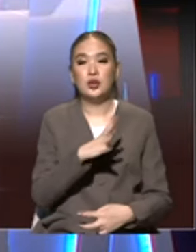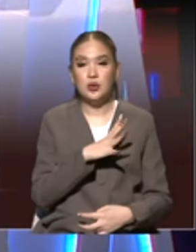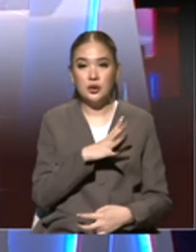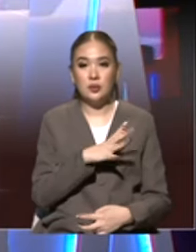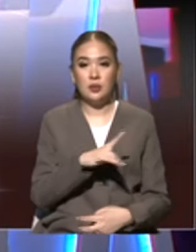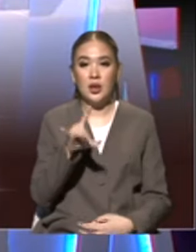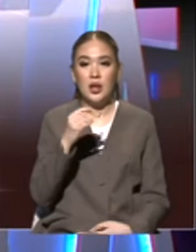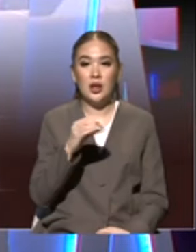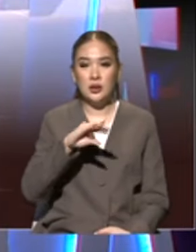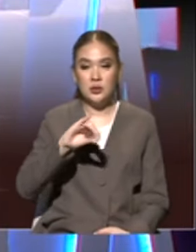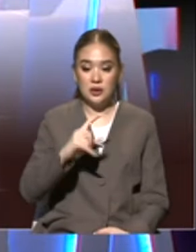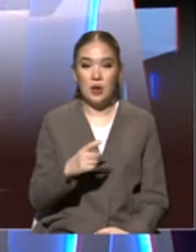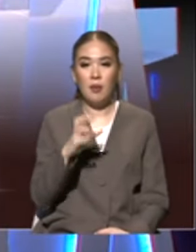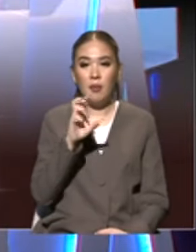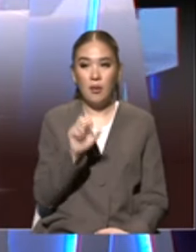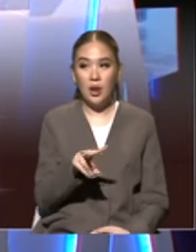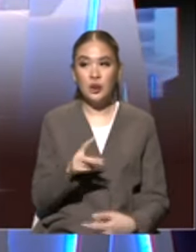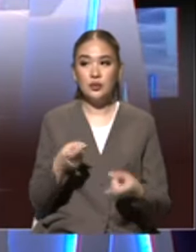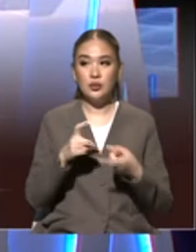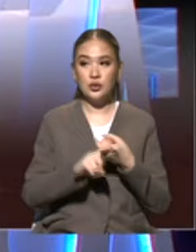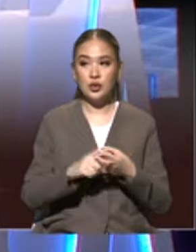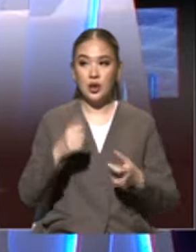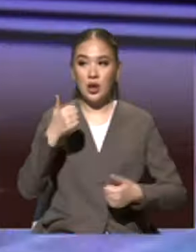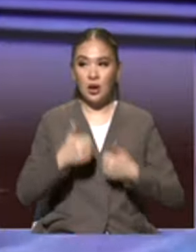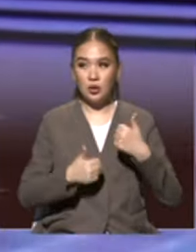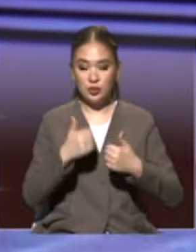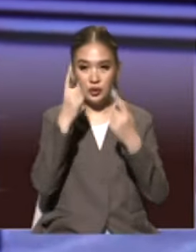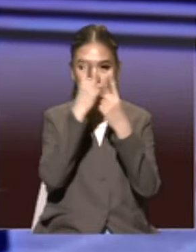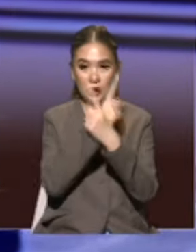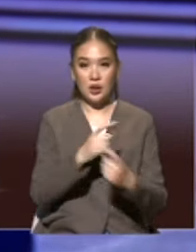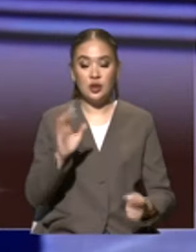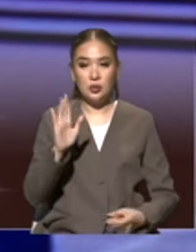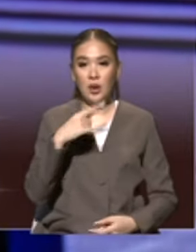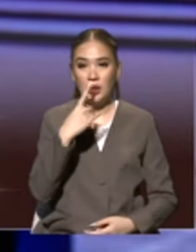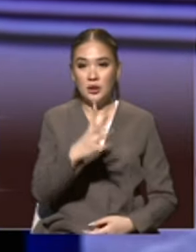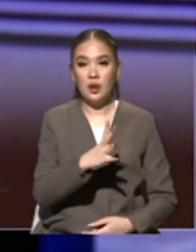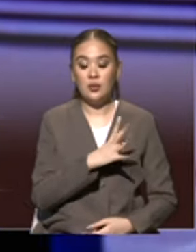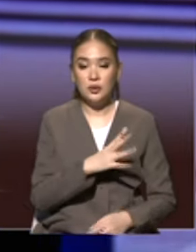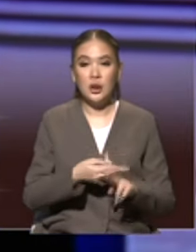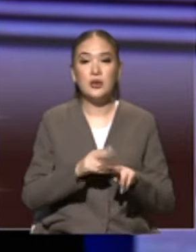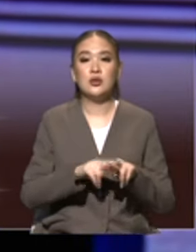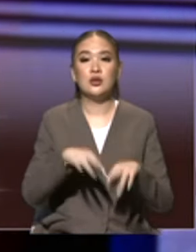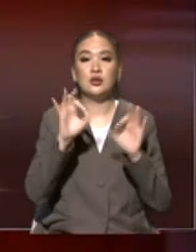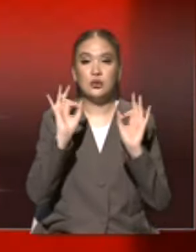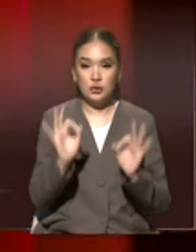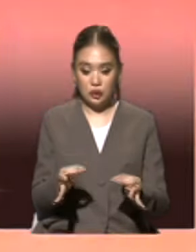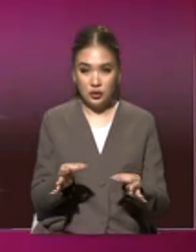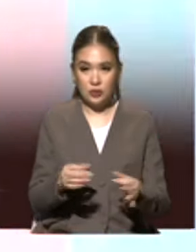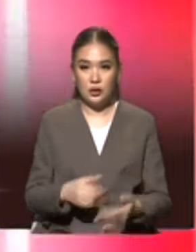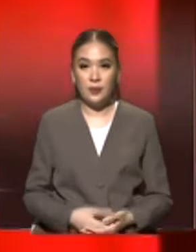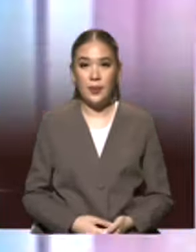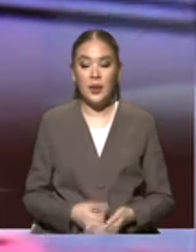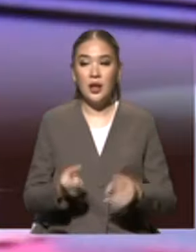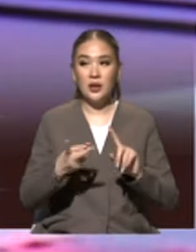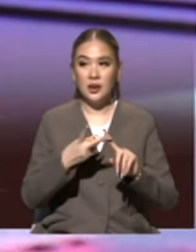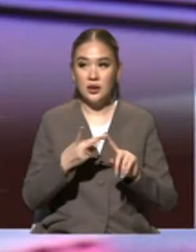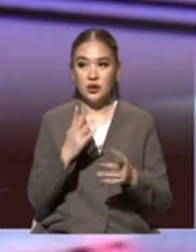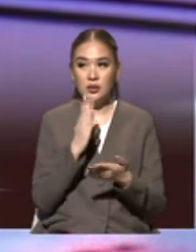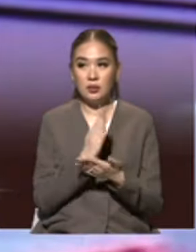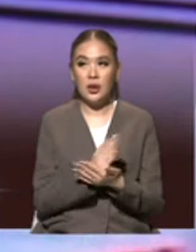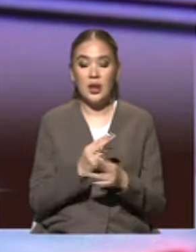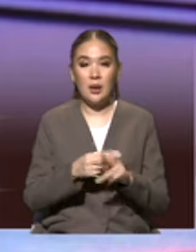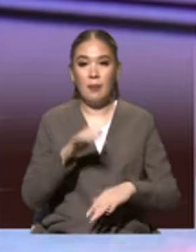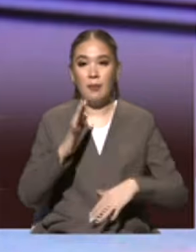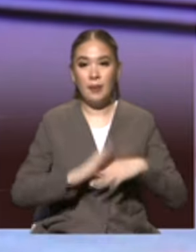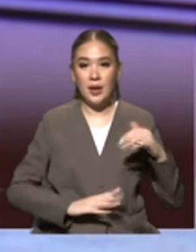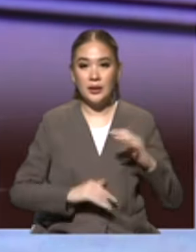рейтингтік балдық жүйе бойынша конкурс жариялаймыз деген, соған сүйенеміз деген. Әрине ол дұрыс, бір жағынан қарасаңыз. Енді екінші жағы бар, бізде